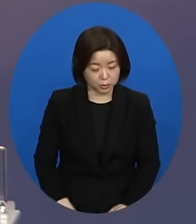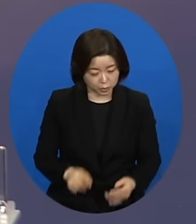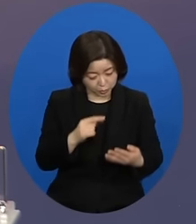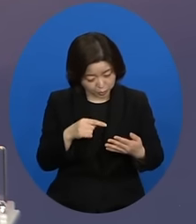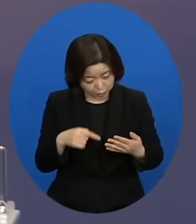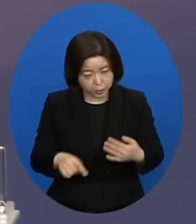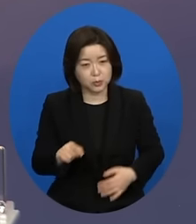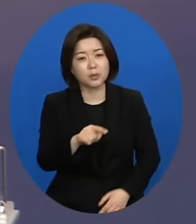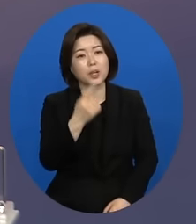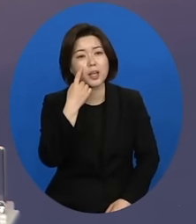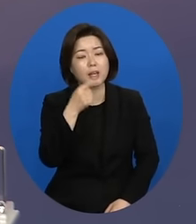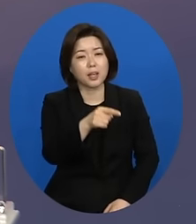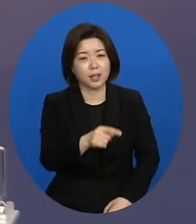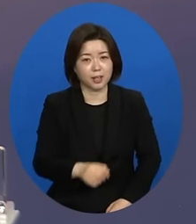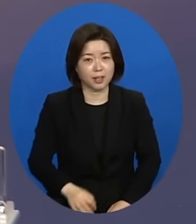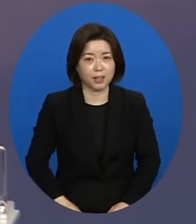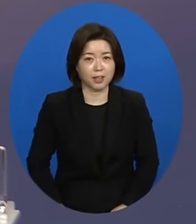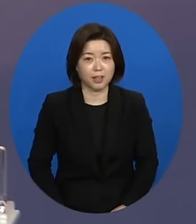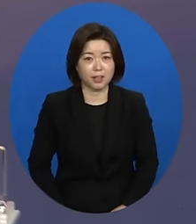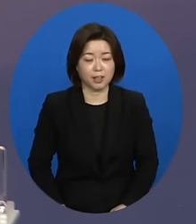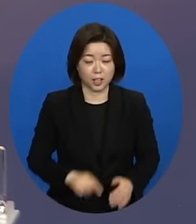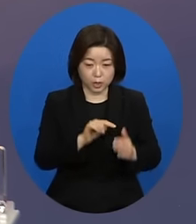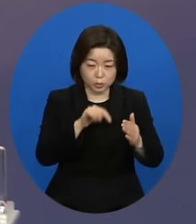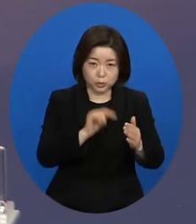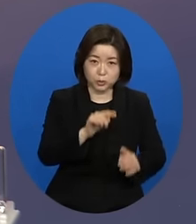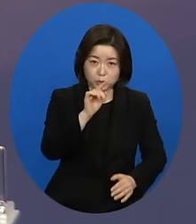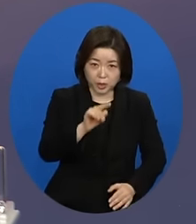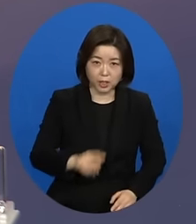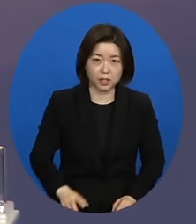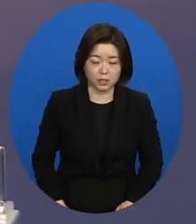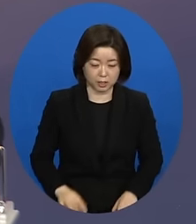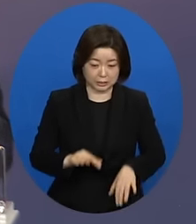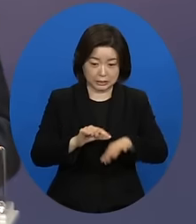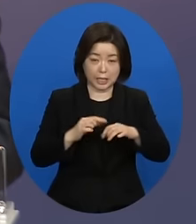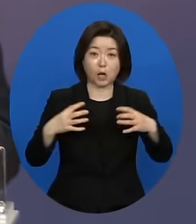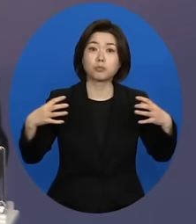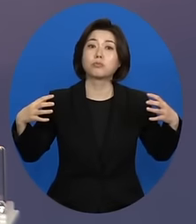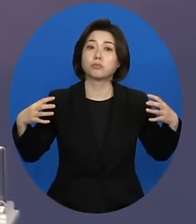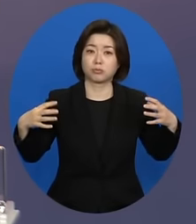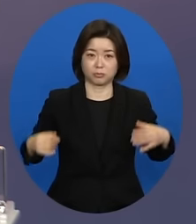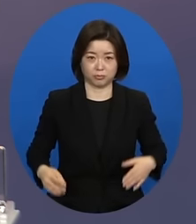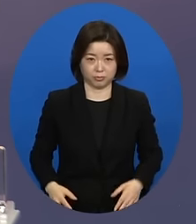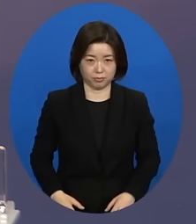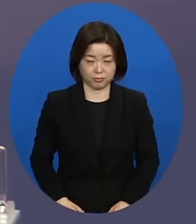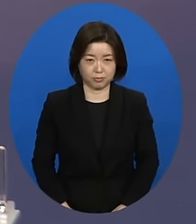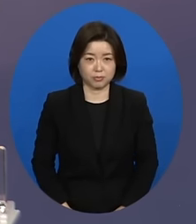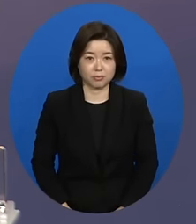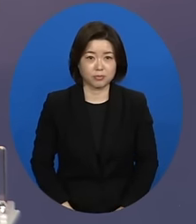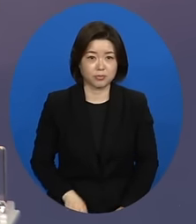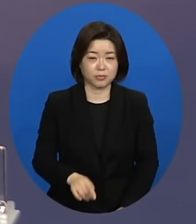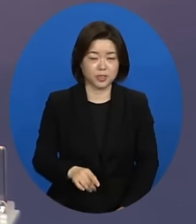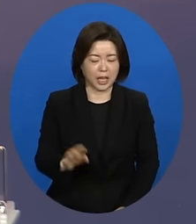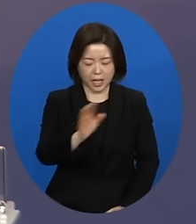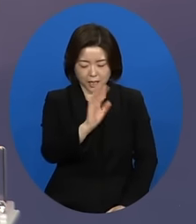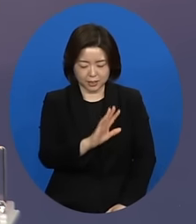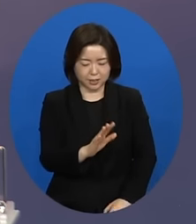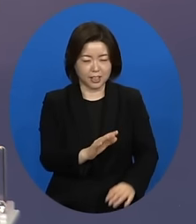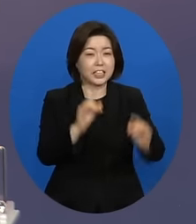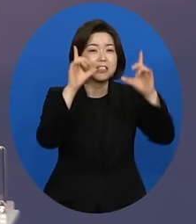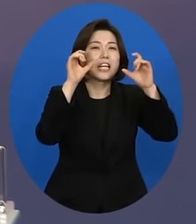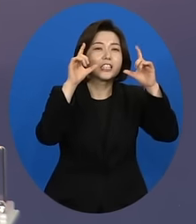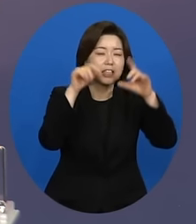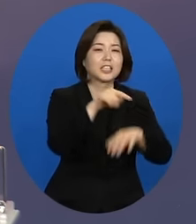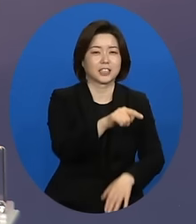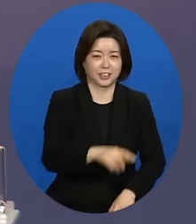이거 해. 그 중에 하나가 사진 찍는 거예요. 여기 아까 사진 찍는 걸 보니까